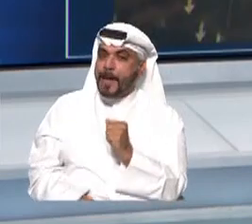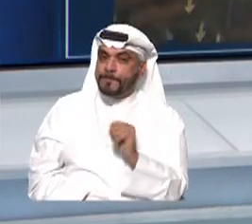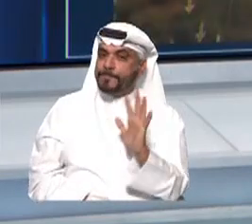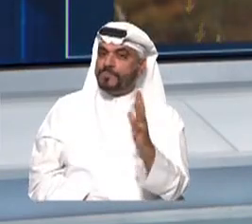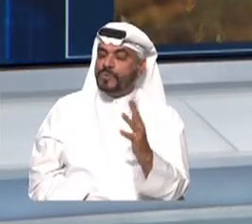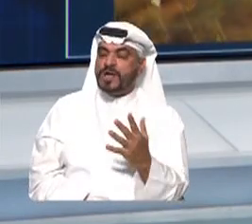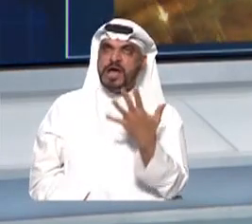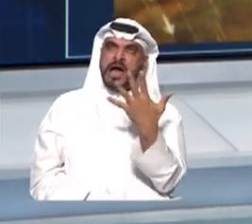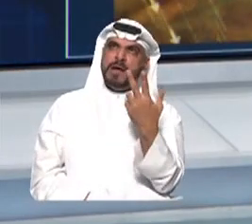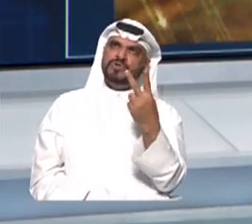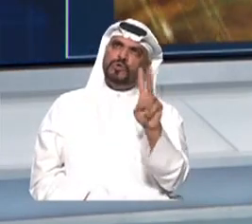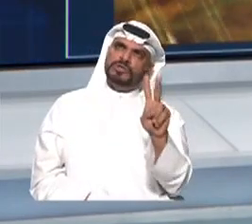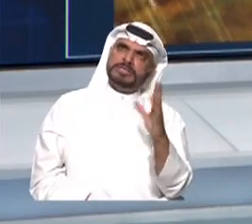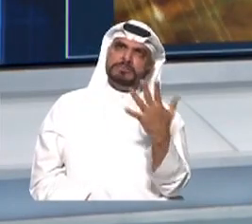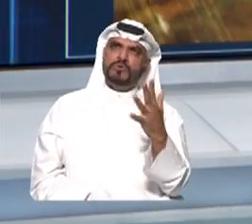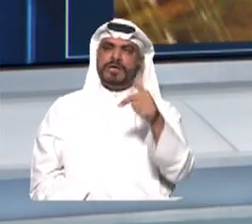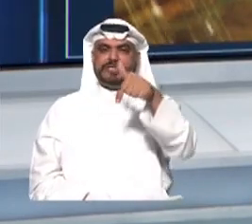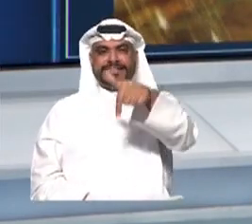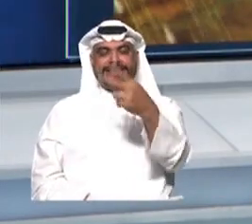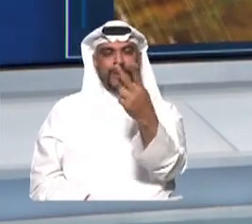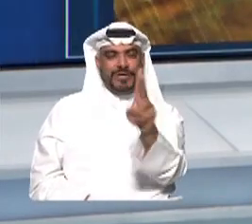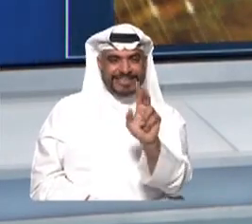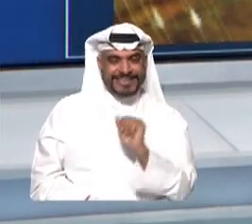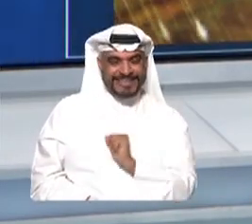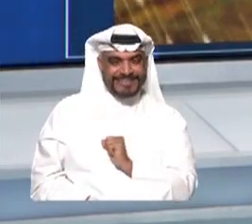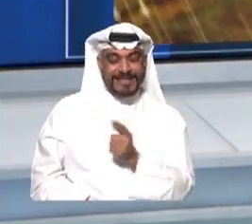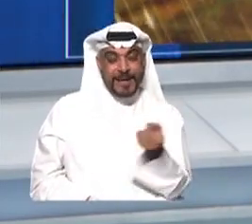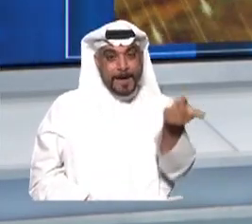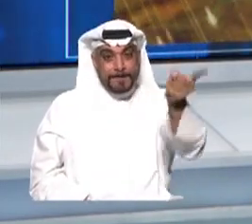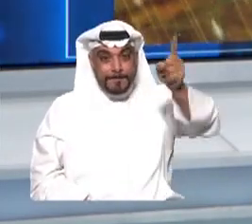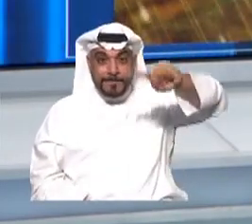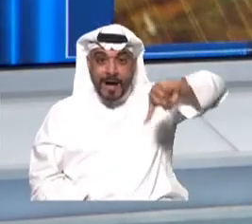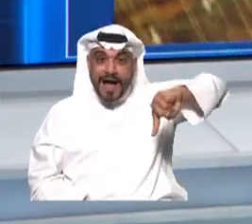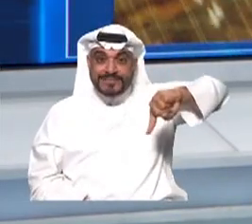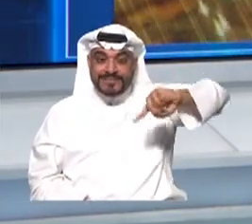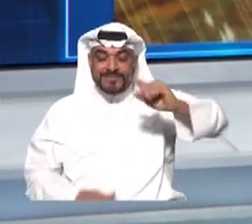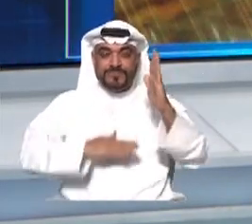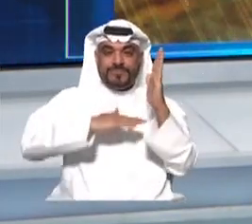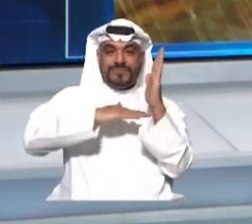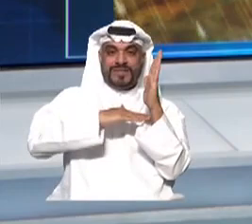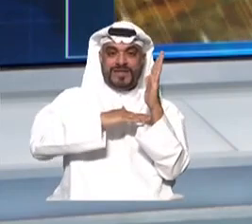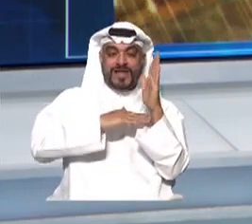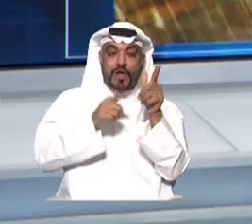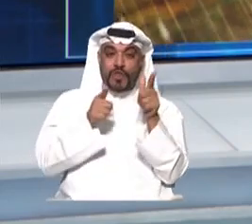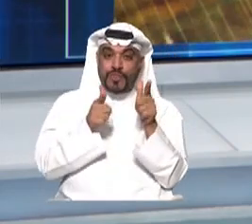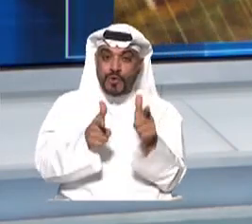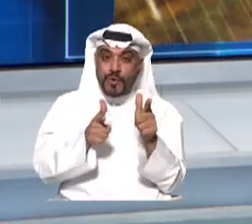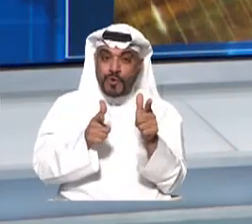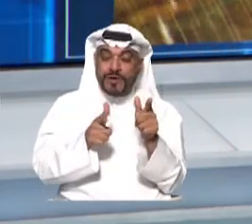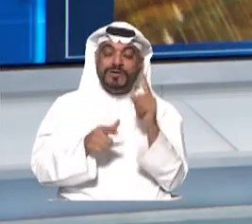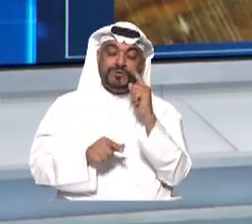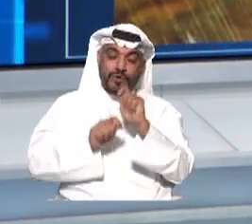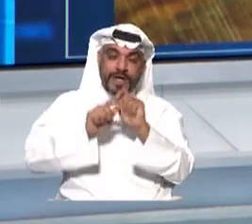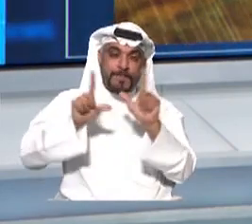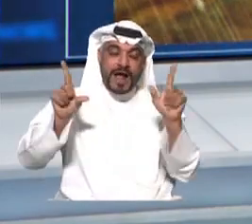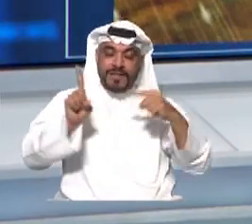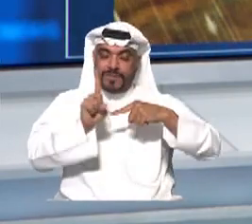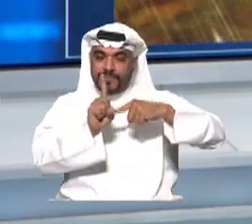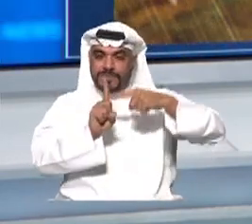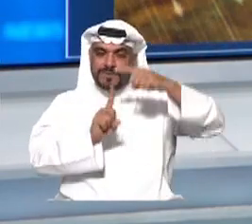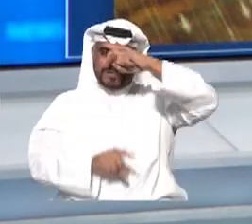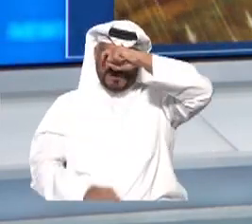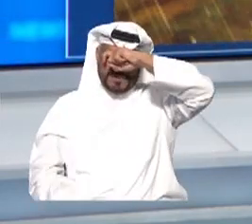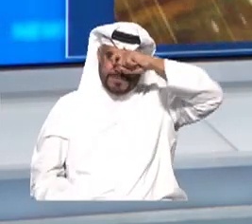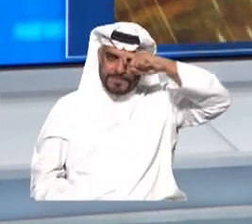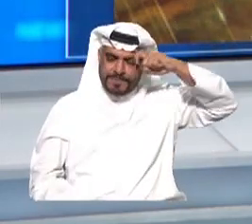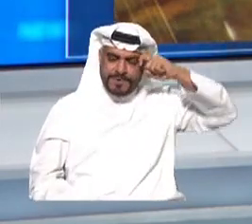إلى 25 و 26 درجة مئوية. في مساء الغد أجواء حارة وأيضا استمرار الرياح الشمالية الغربية خفيفة إلى